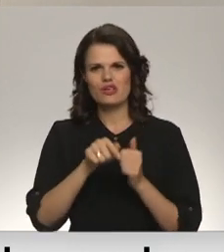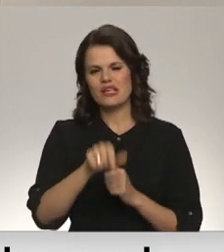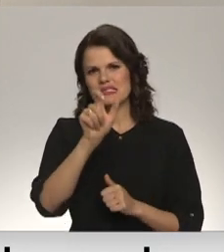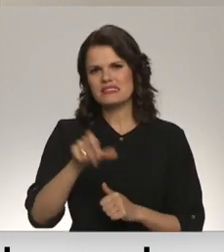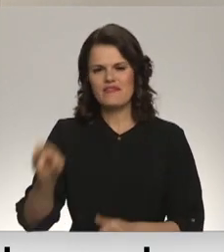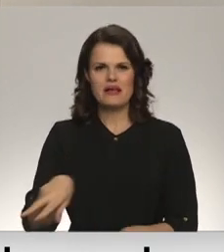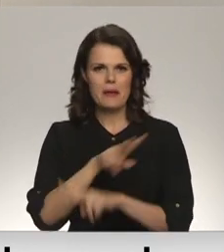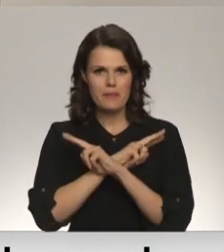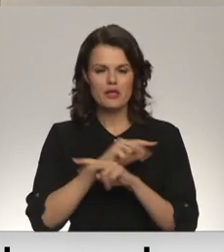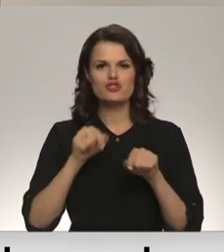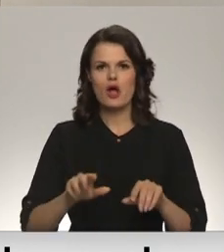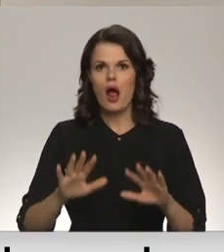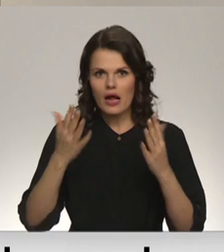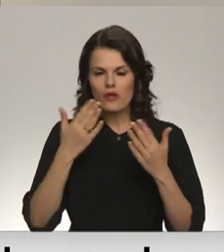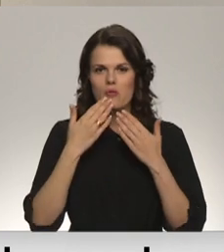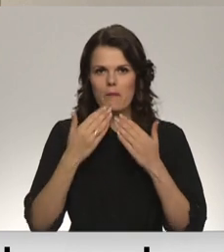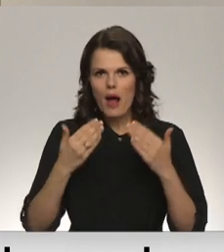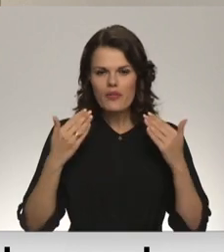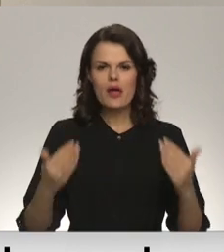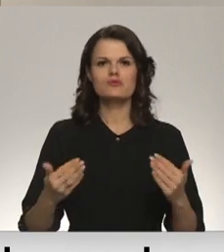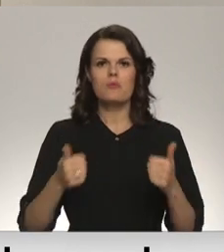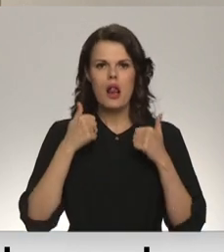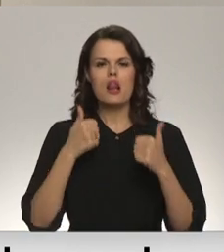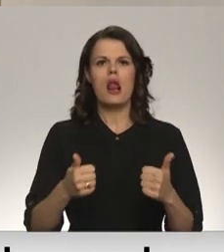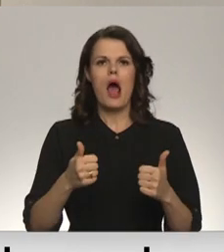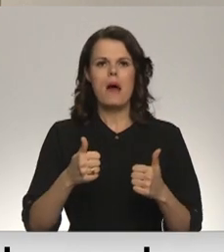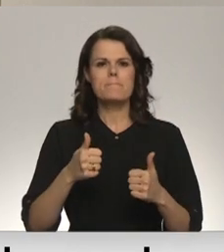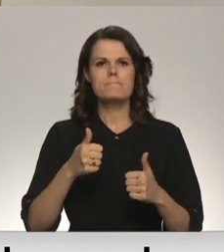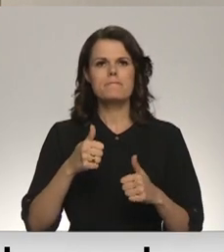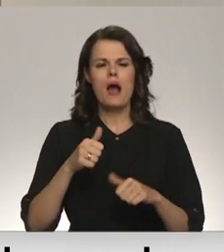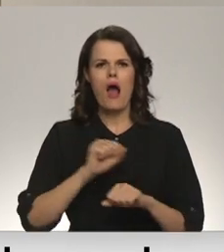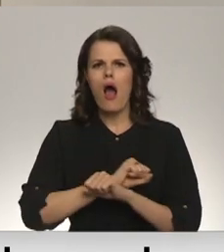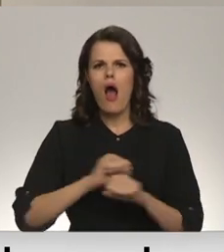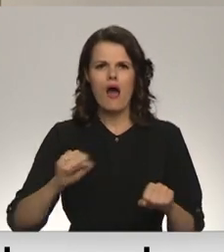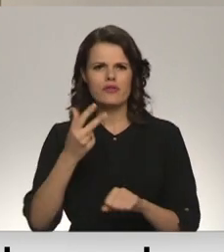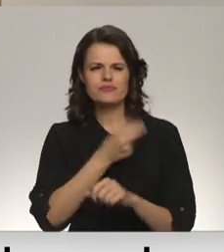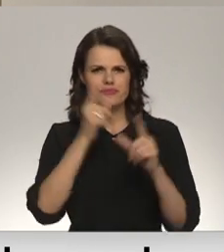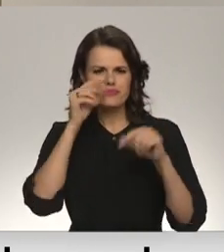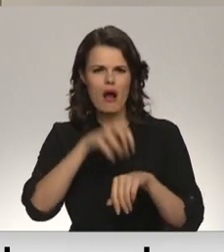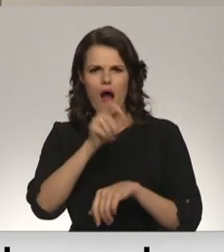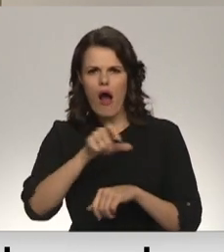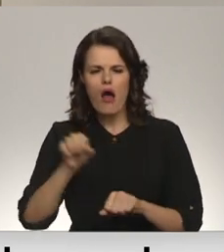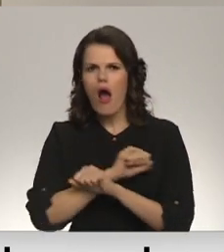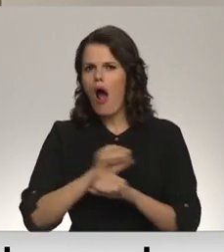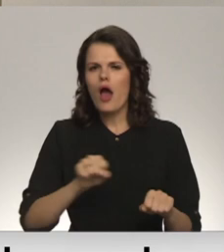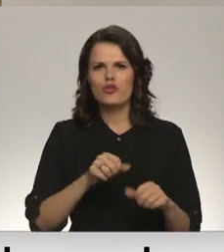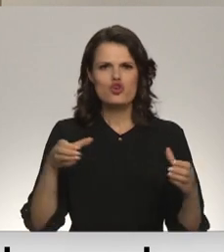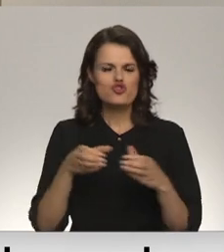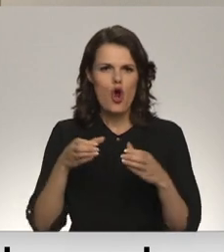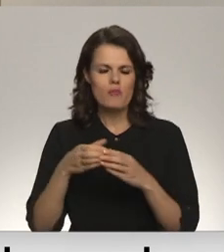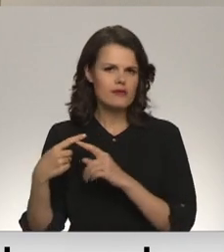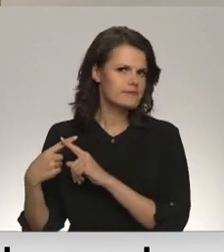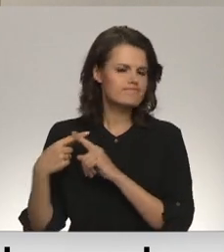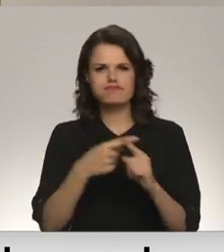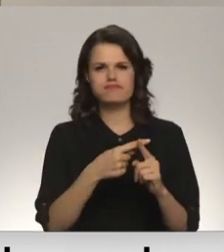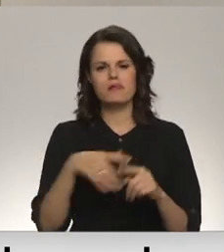mirst. Mūsu gadījumi pateicoties labas anesteziologas brigādes, kā arī apdeguma centra komanda, jo tikai pateicoties tās komandas